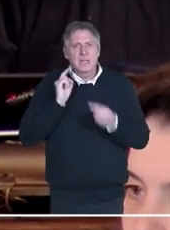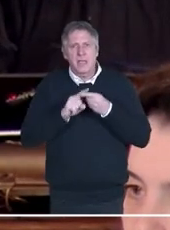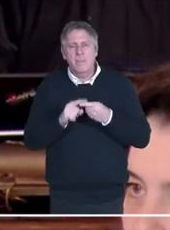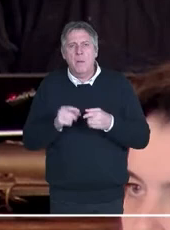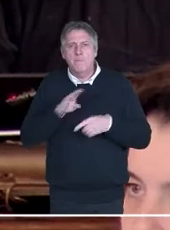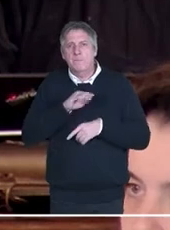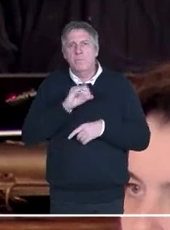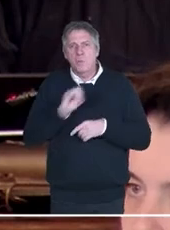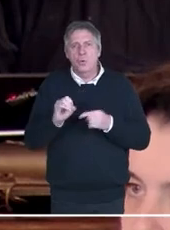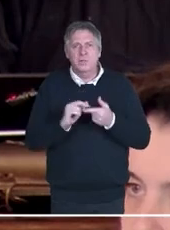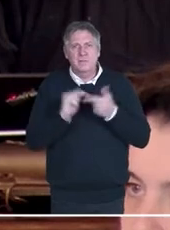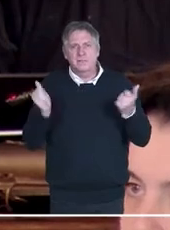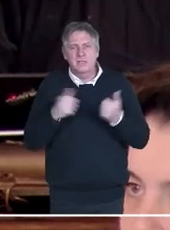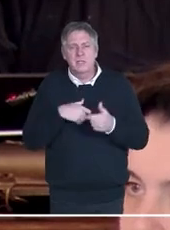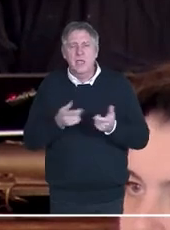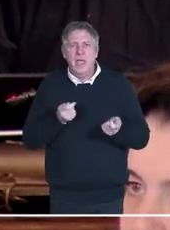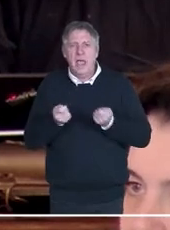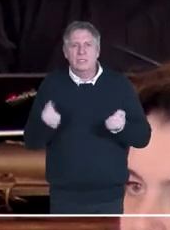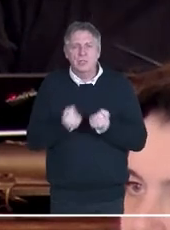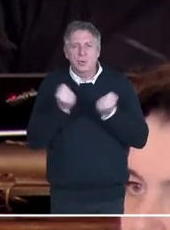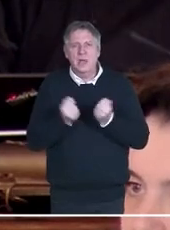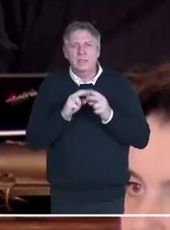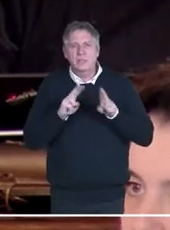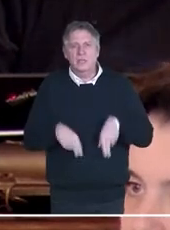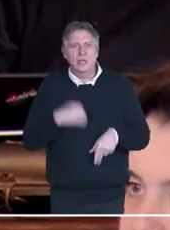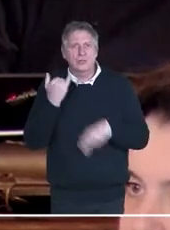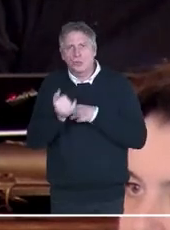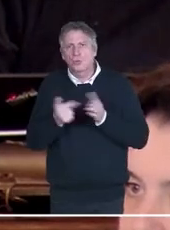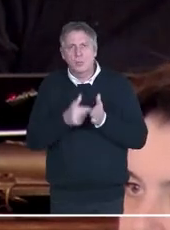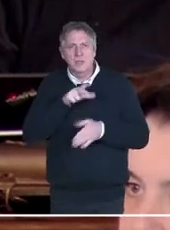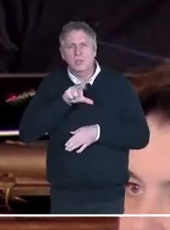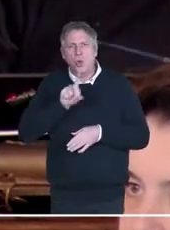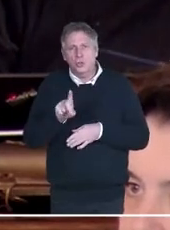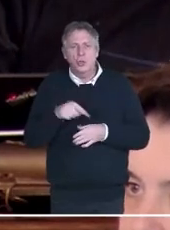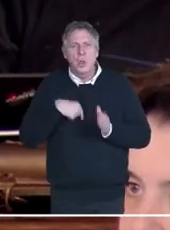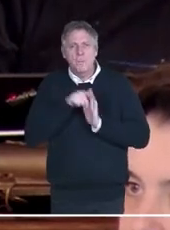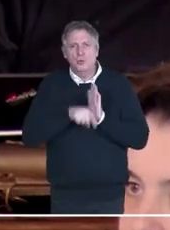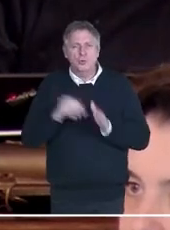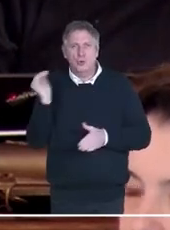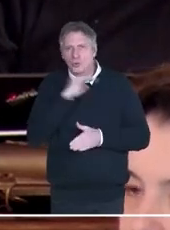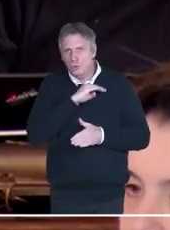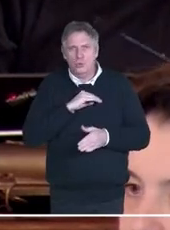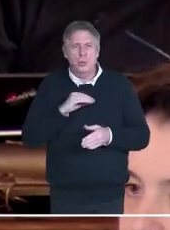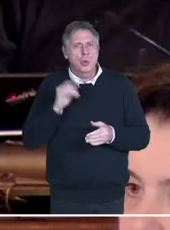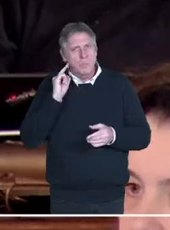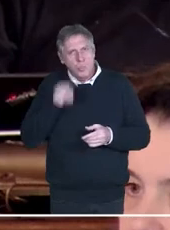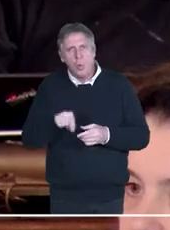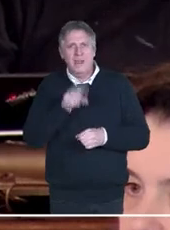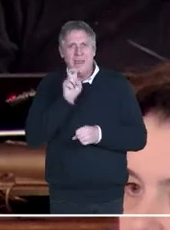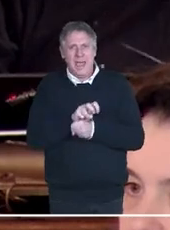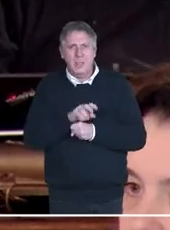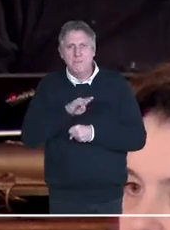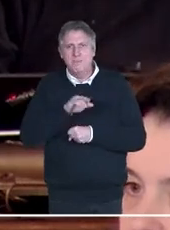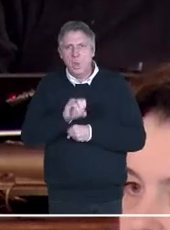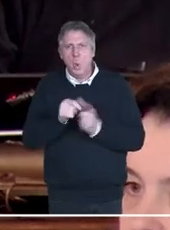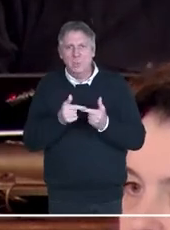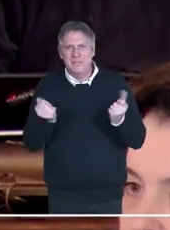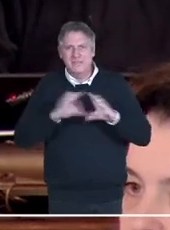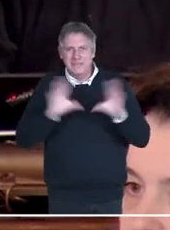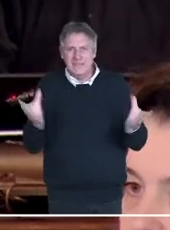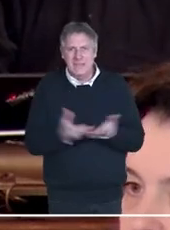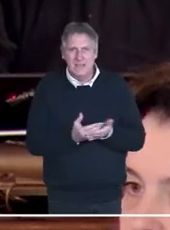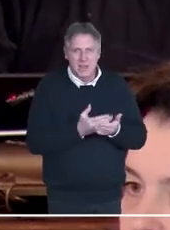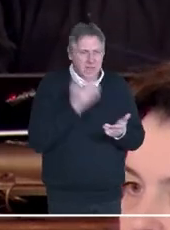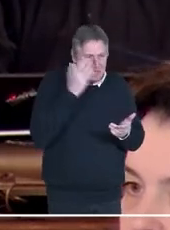l'action internationale jusqu'en 2030 et à prendre des mesures urgentes pour préserver cette biodiversité. Cette 6e grande